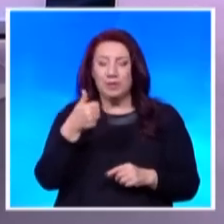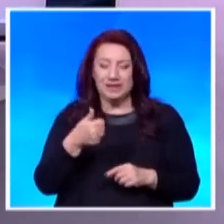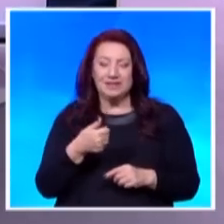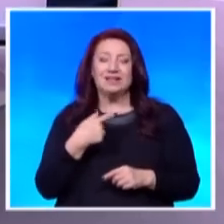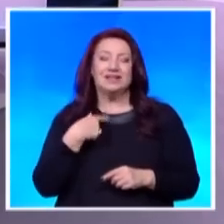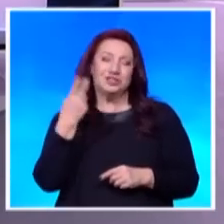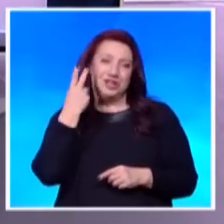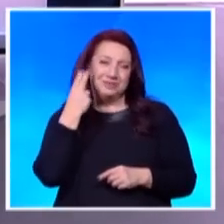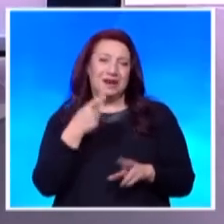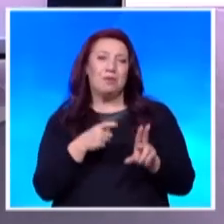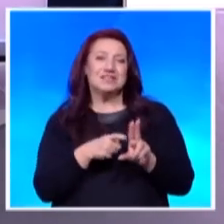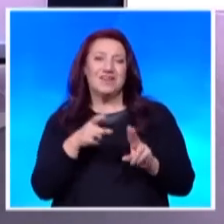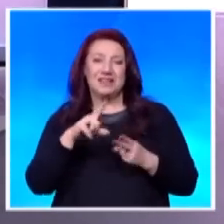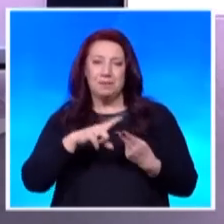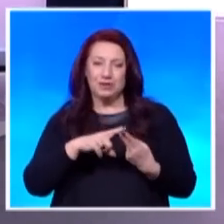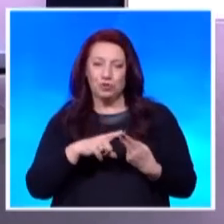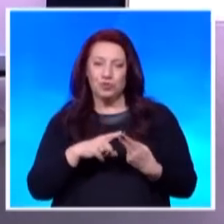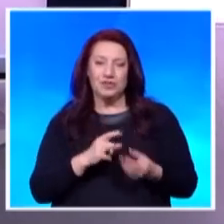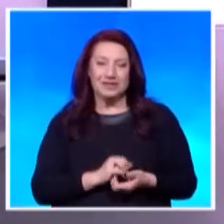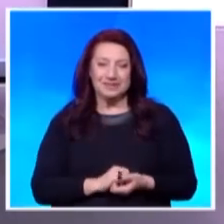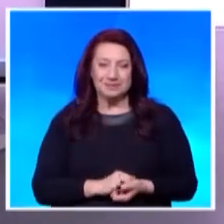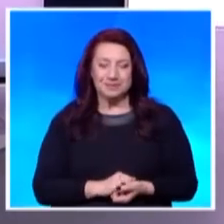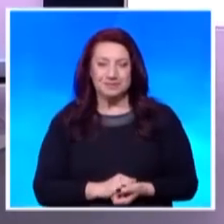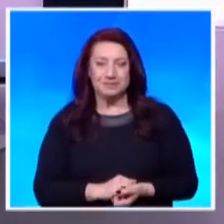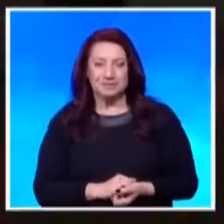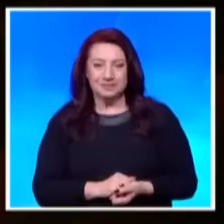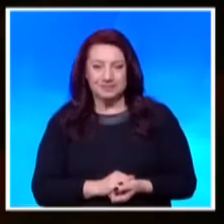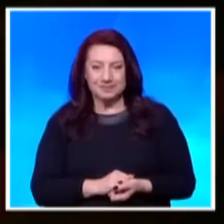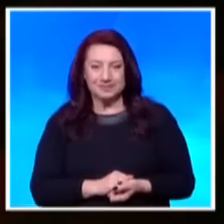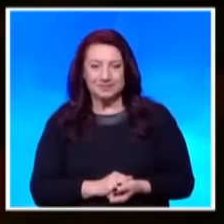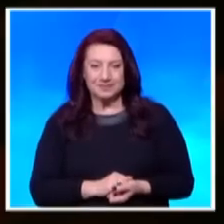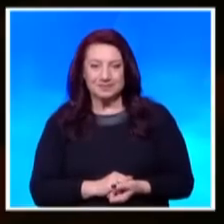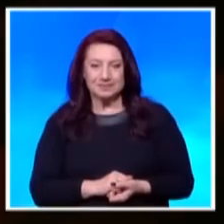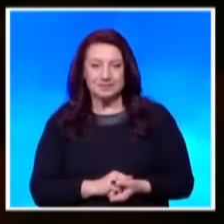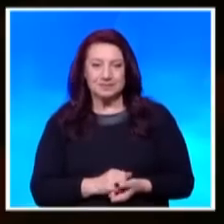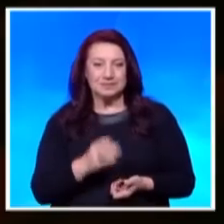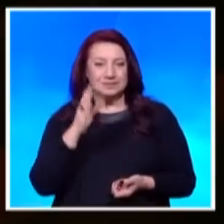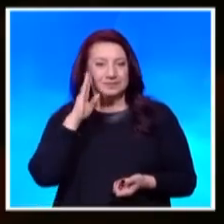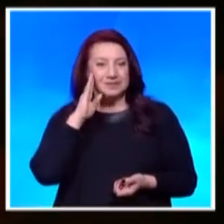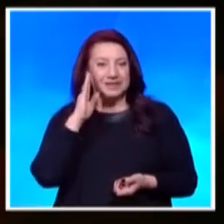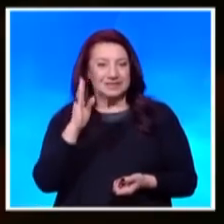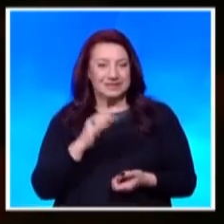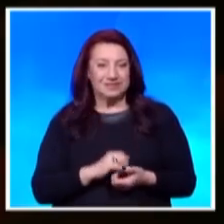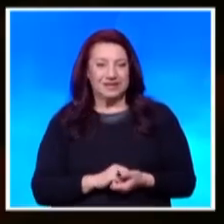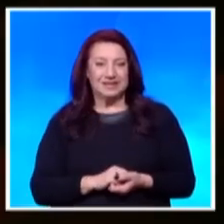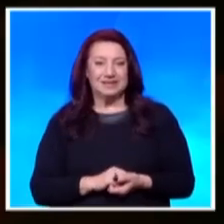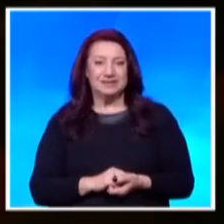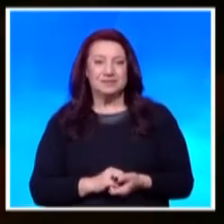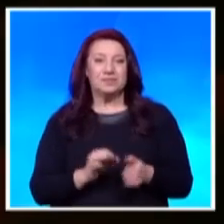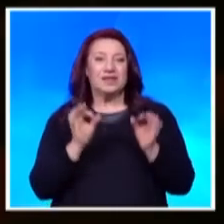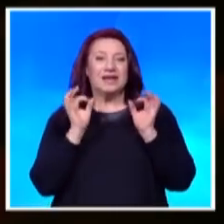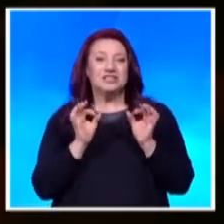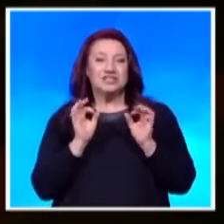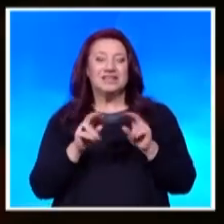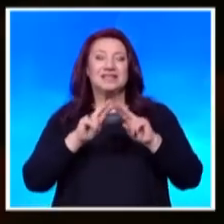Здравей, Цвети! Как ги наричате? ви, Вики, и честит световен